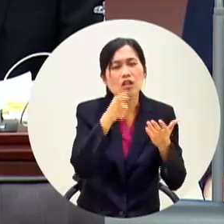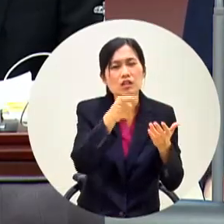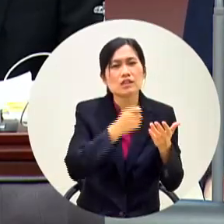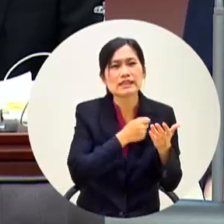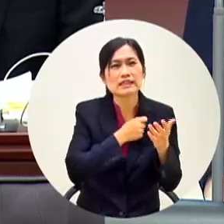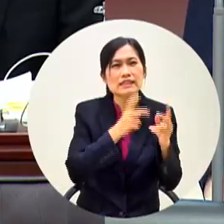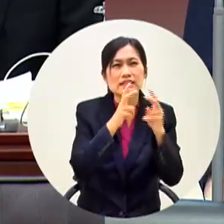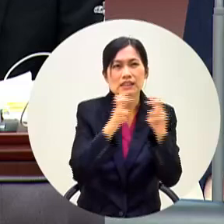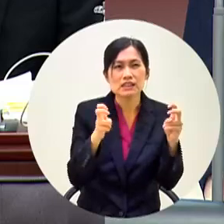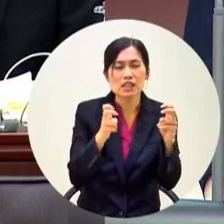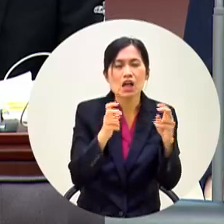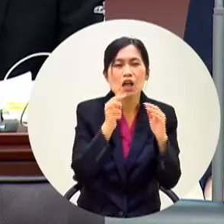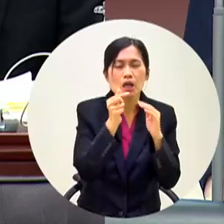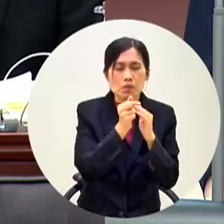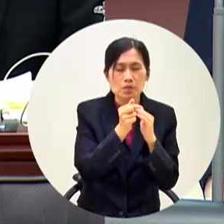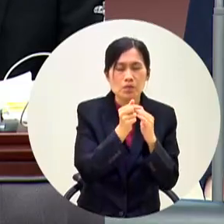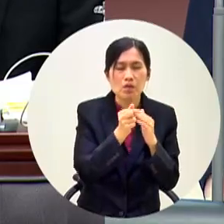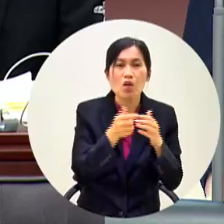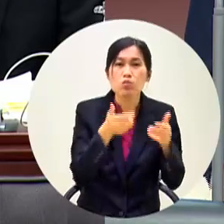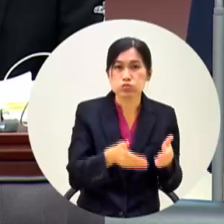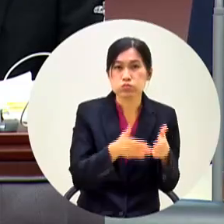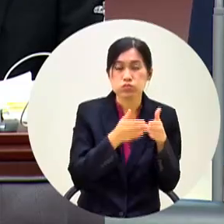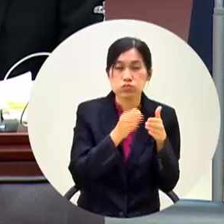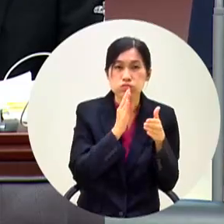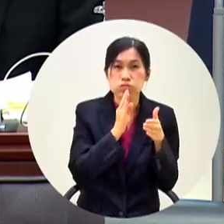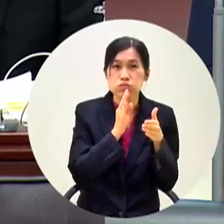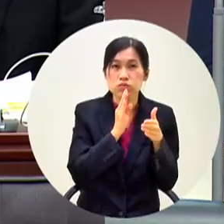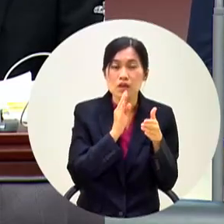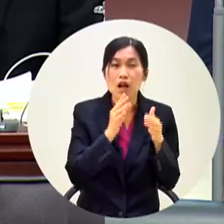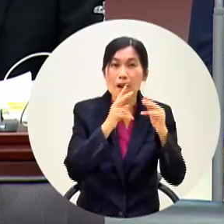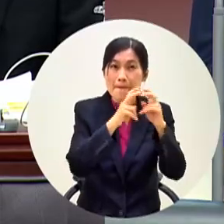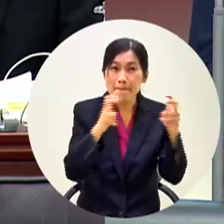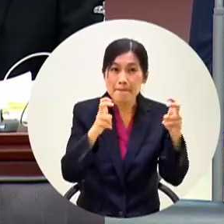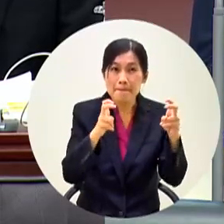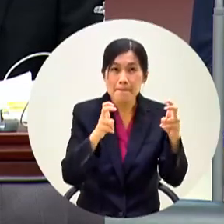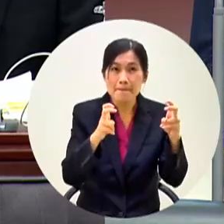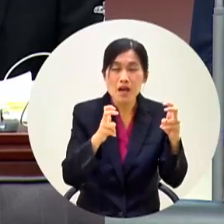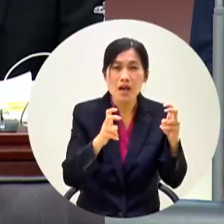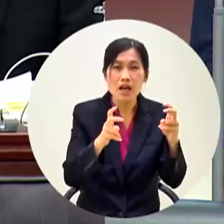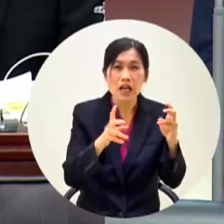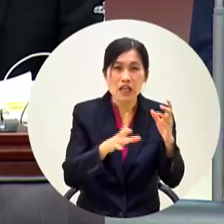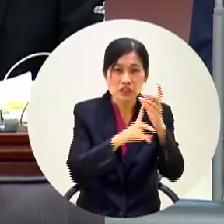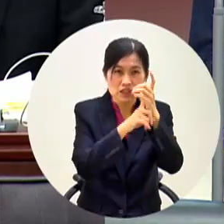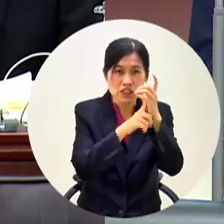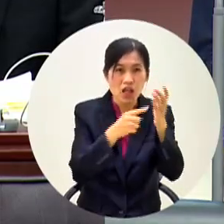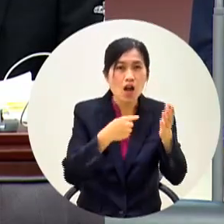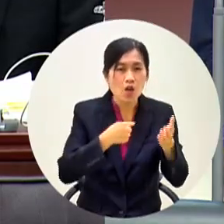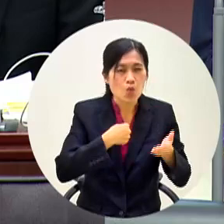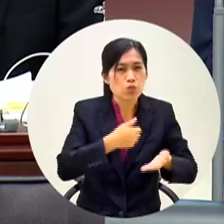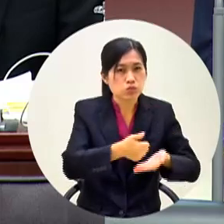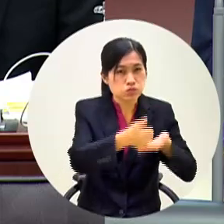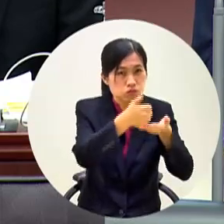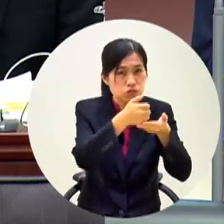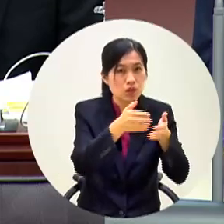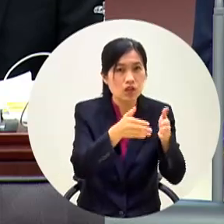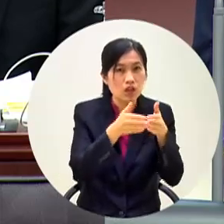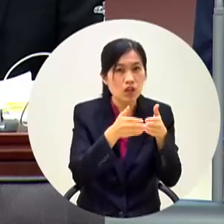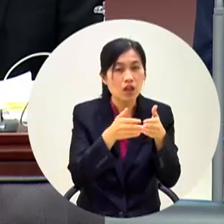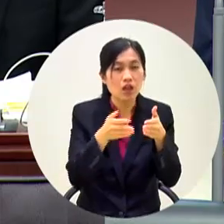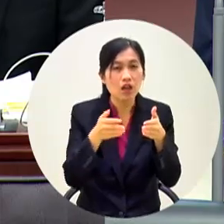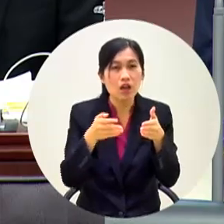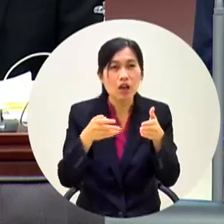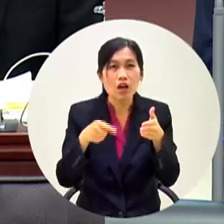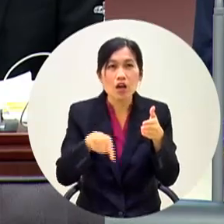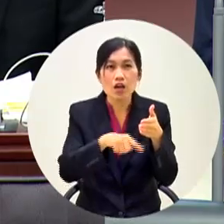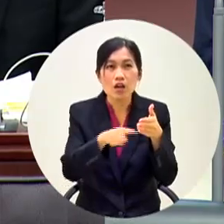仰这是非常的要紧嘛，所以庙吼。那你心明，那你等下尊重啊。那这一点的话，我们这